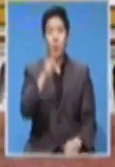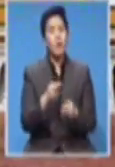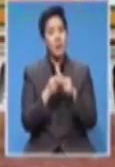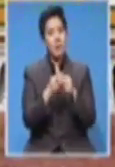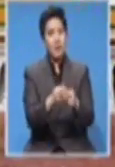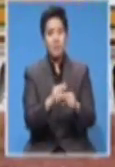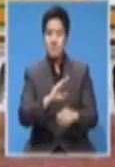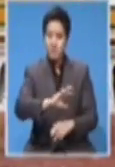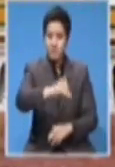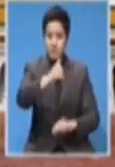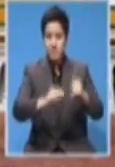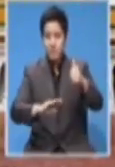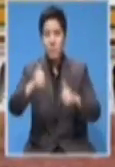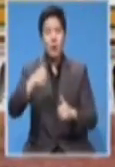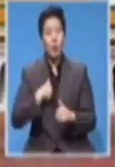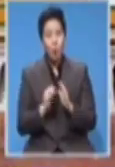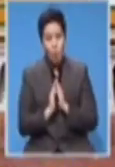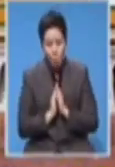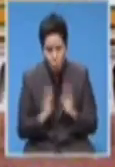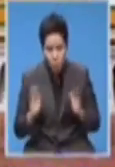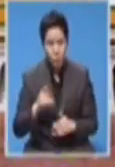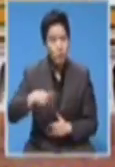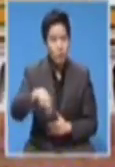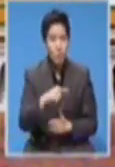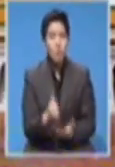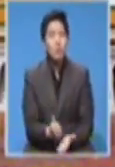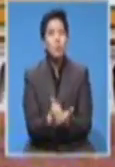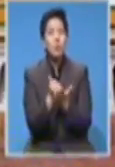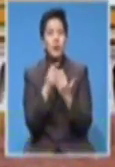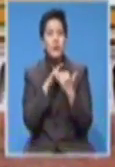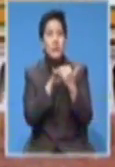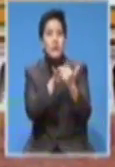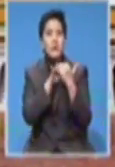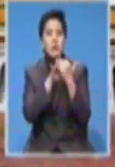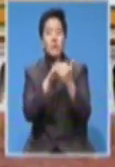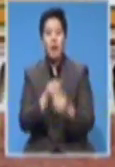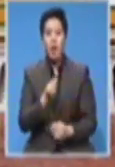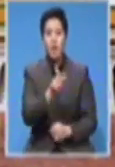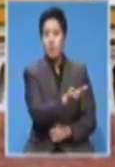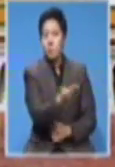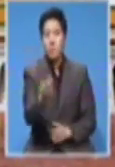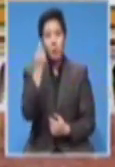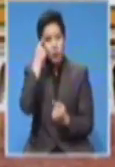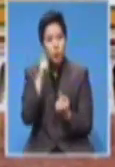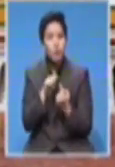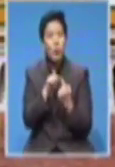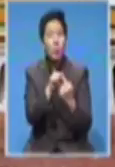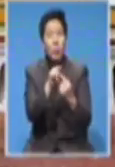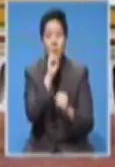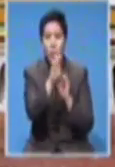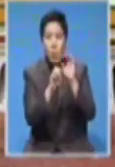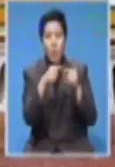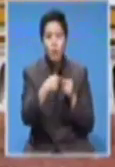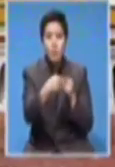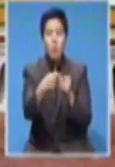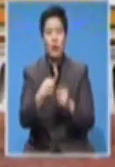ครับผมก็ได้ขอบคุณขอให้ทุกคนได้ช่วยกันกลับไปสื่อสารทำความเข้าใจแล้วก็ช่วยสานต่อสิ่งผมได้พูดได้ทำไปแล้ว